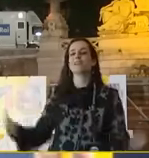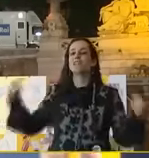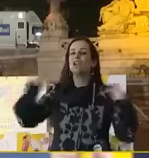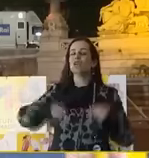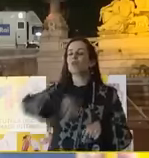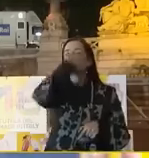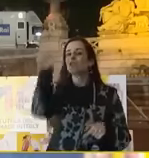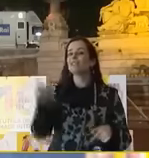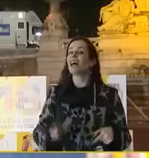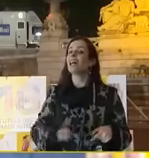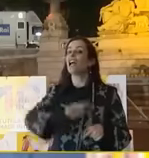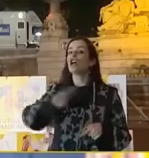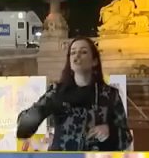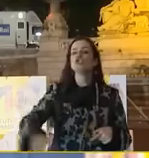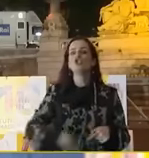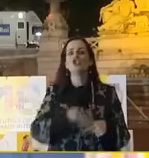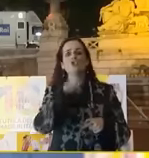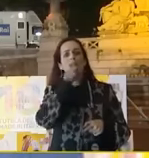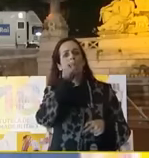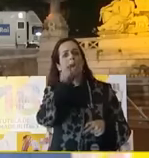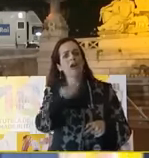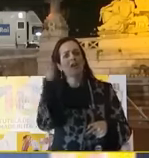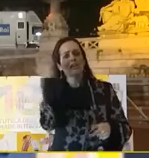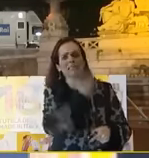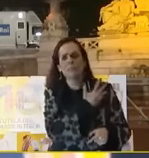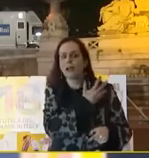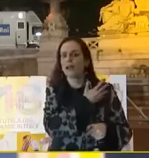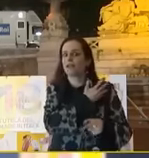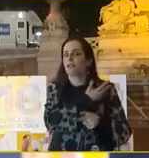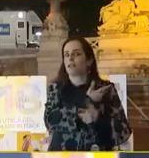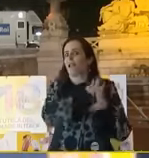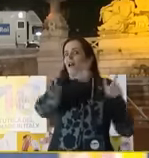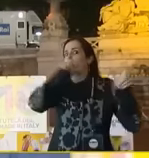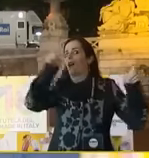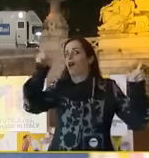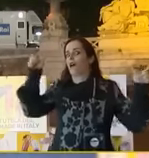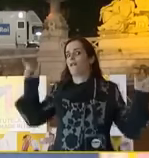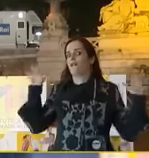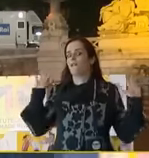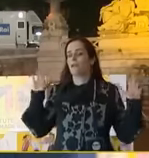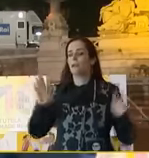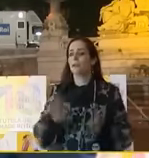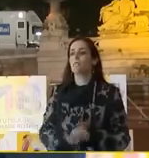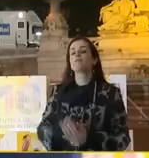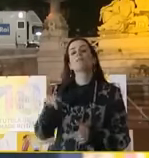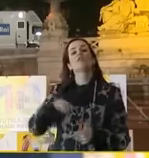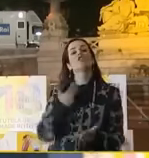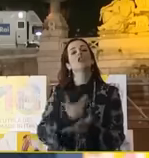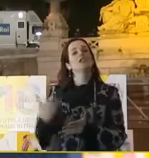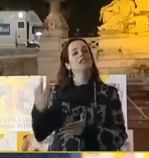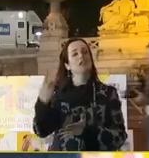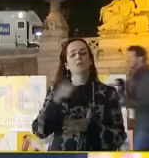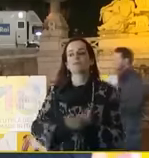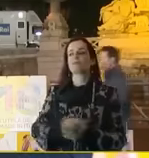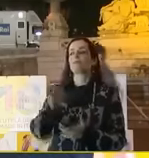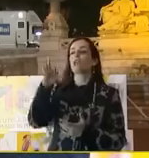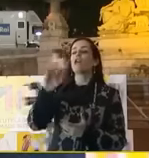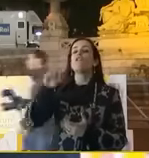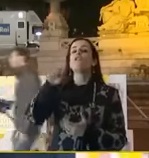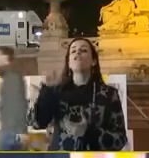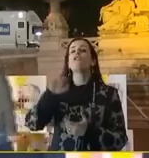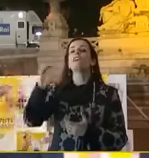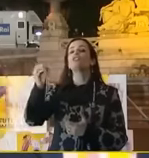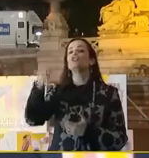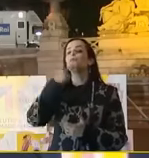se sbaglio una parola. Io gliel'ho detto là, vi devo raccontare questa cosa. Fazio mi ha detto non la raccontare, gli ho detto